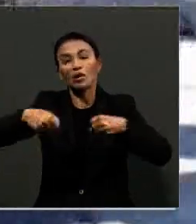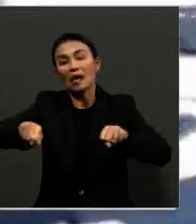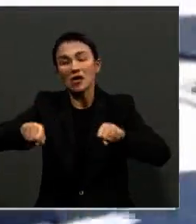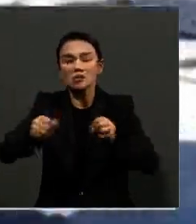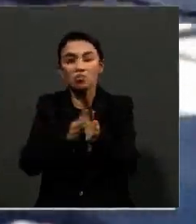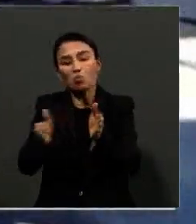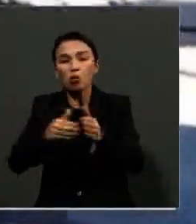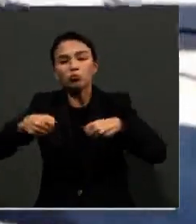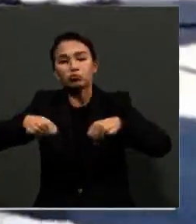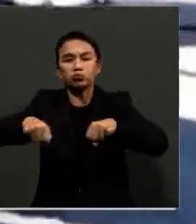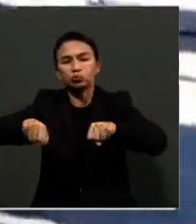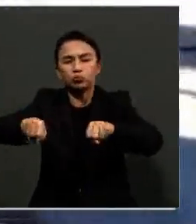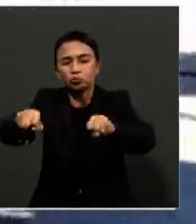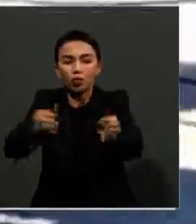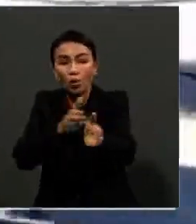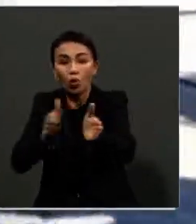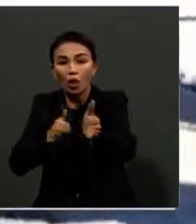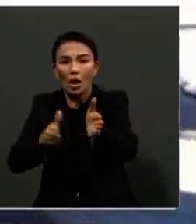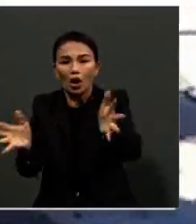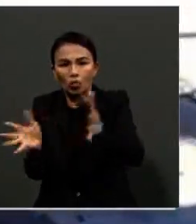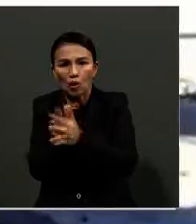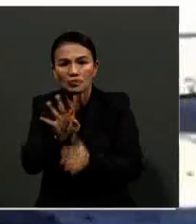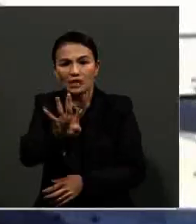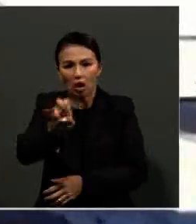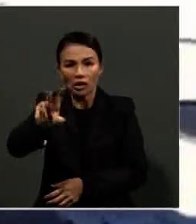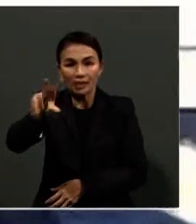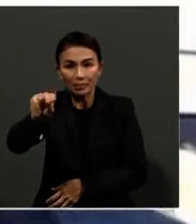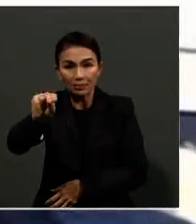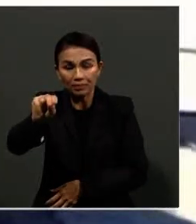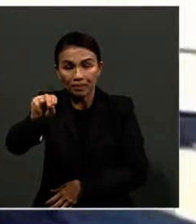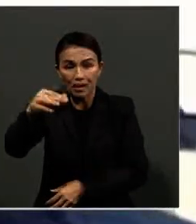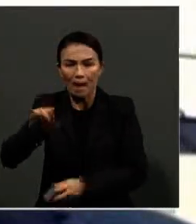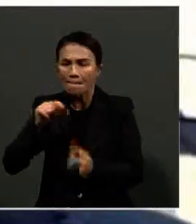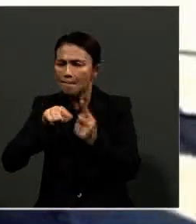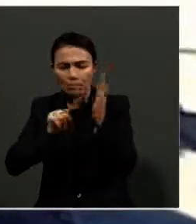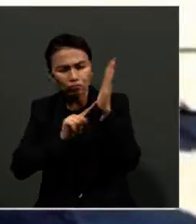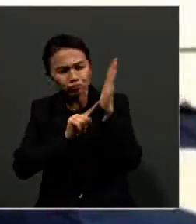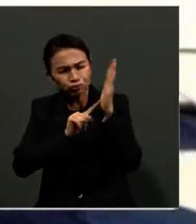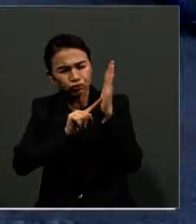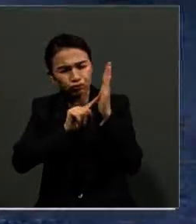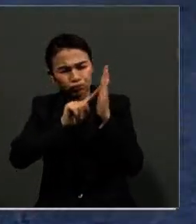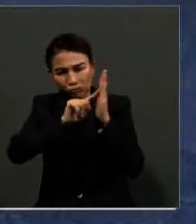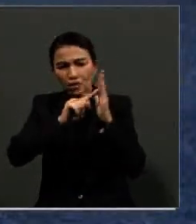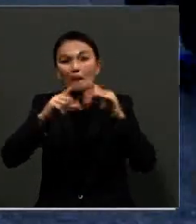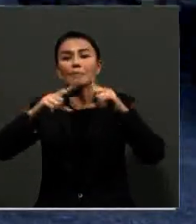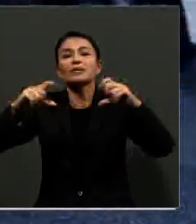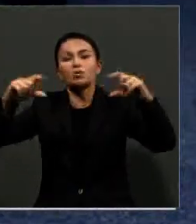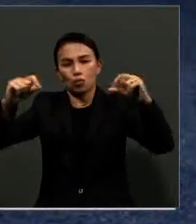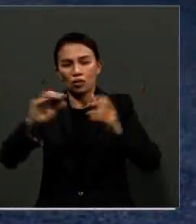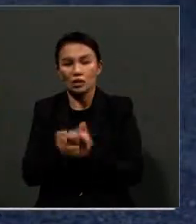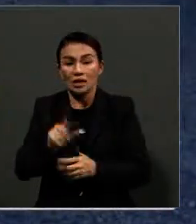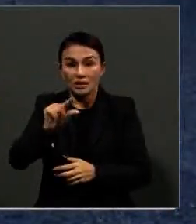ขี่รถจักรยานยนต์เป็นร้อยๆคันเนี่ยทั้งหมด 430คันนะฮะมุ่งหน้าไปภูทับเบิกจังหวัดเพชรบูรณ์